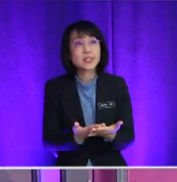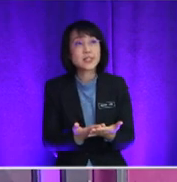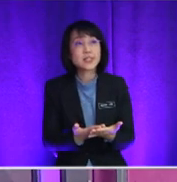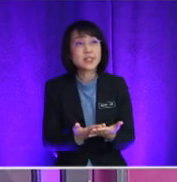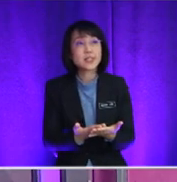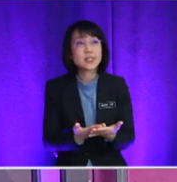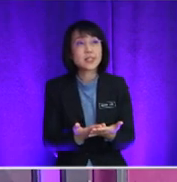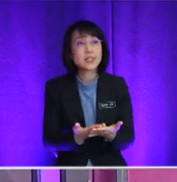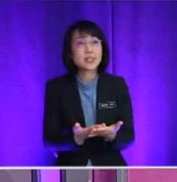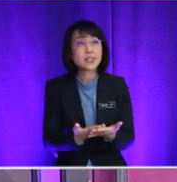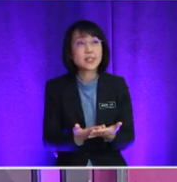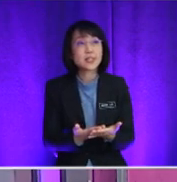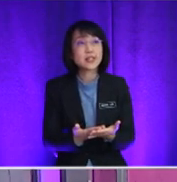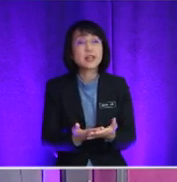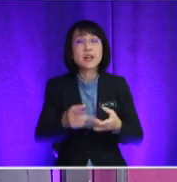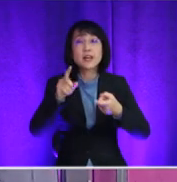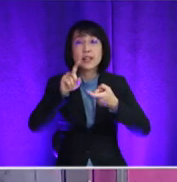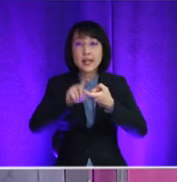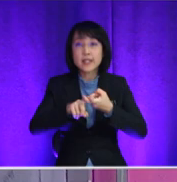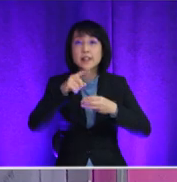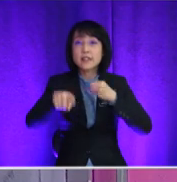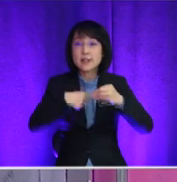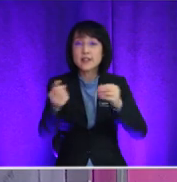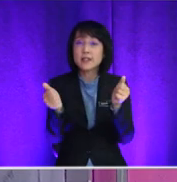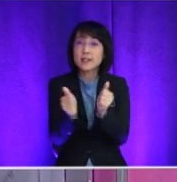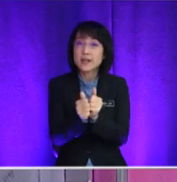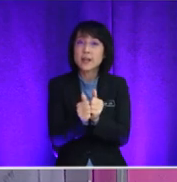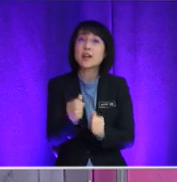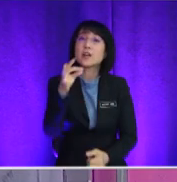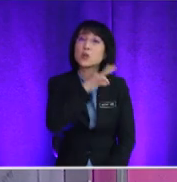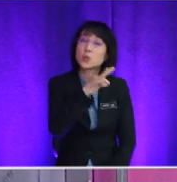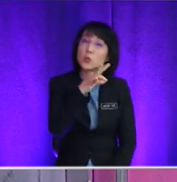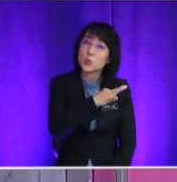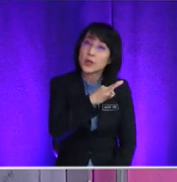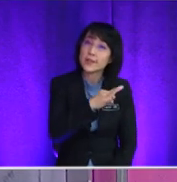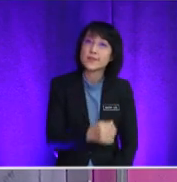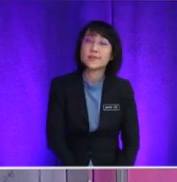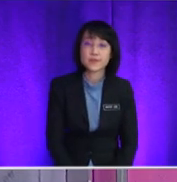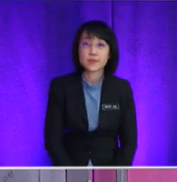dia akan terkait dengan Landas keuntungan kita yang penting bila kita mengagumi